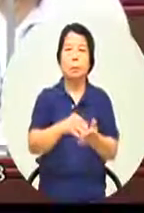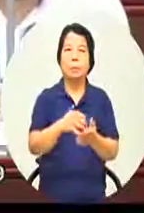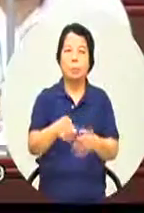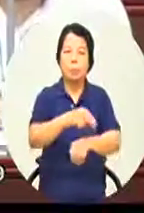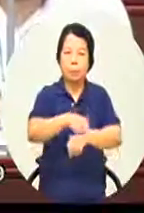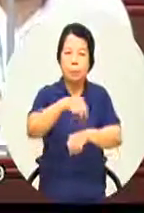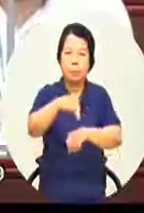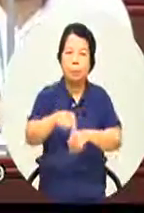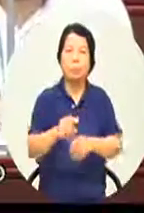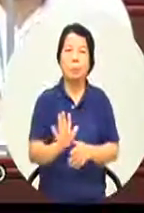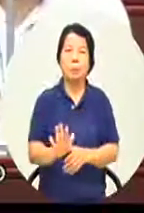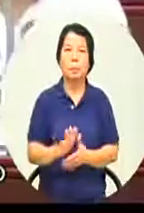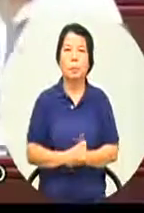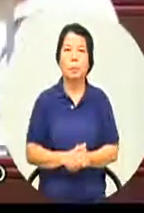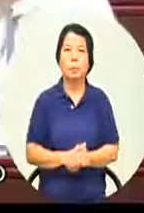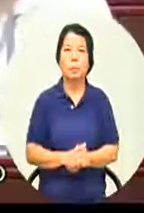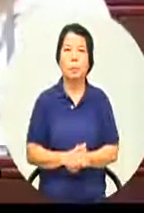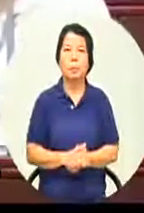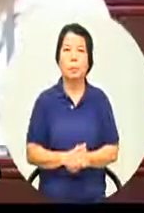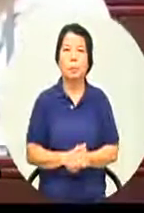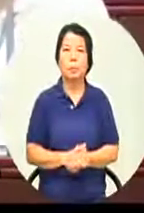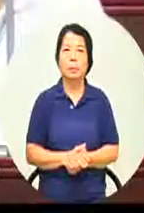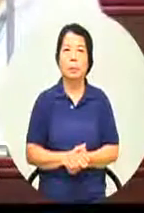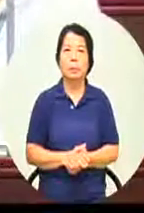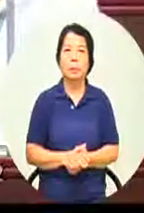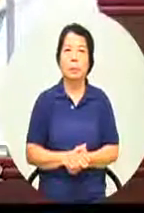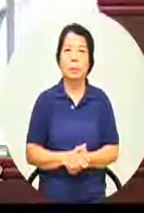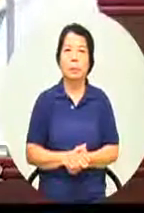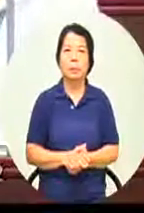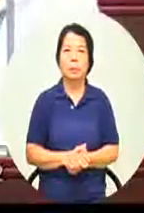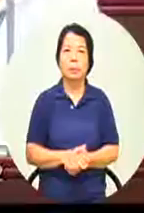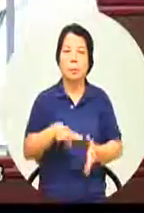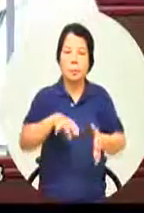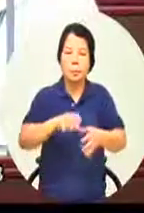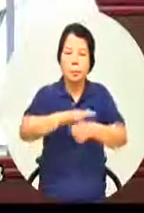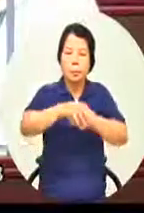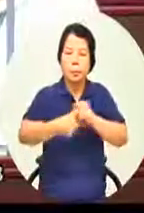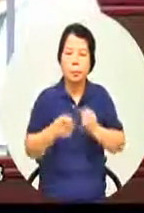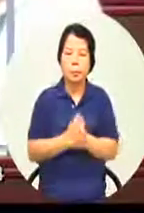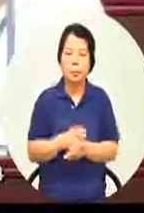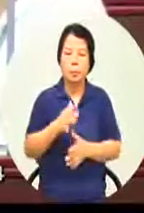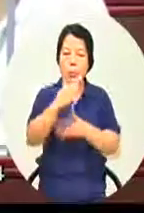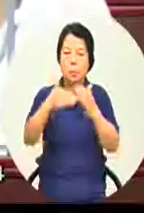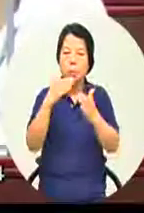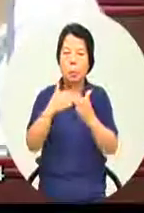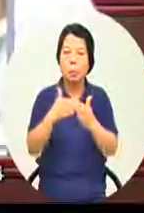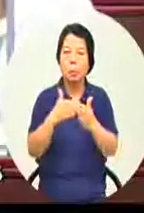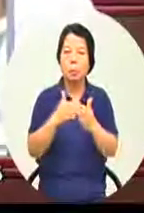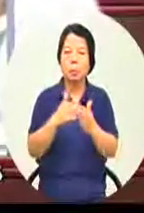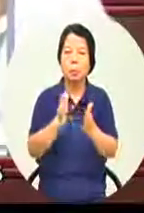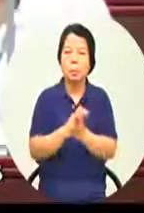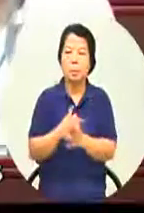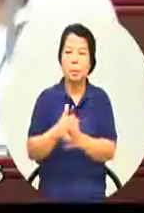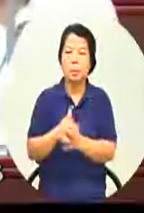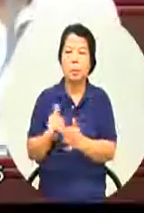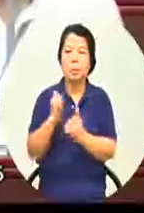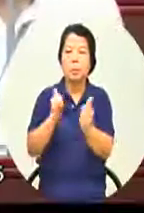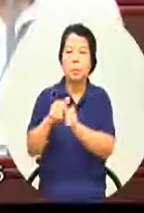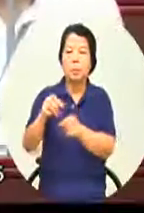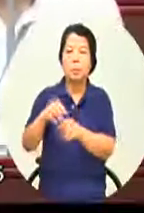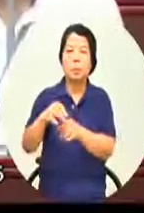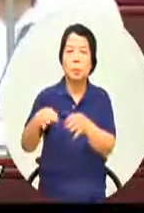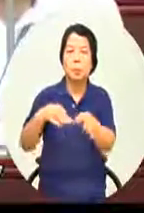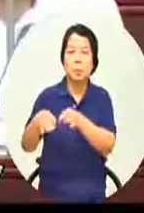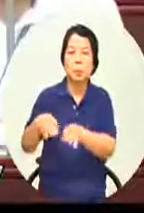个安排。那当然这里面呢，还包含到我们去跟学校、跟民营的这个机关哈、